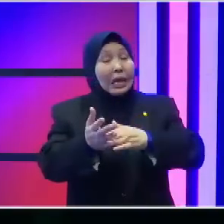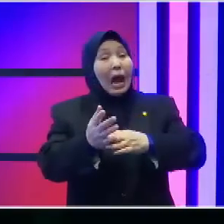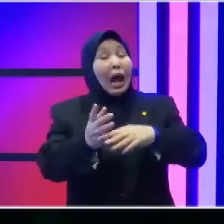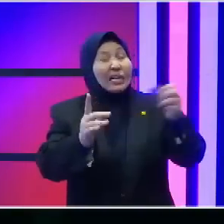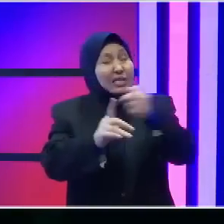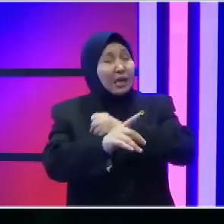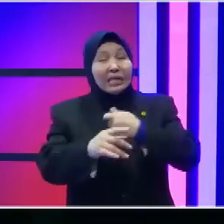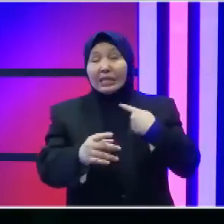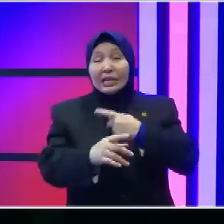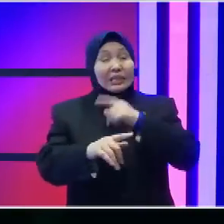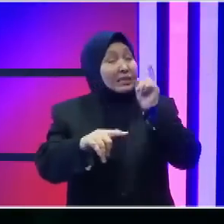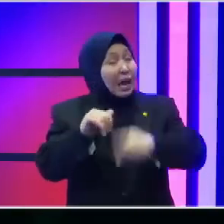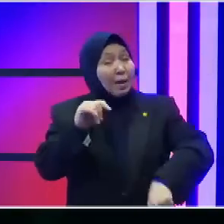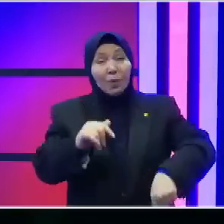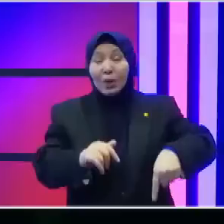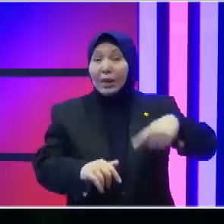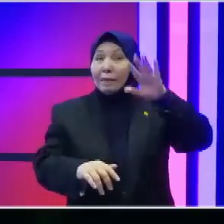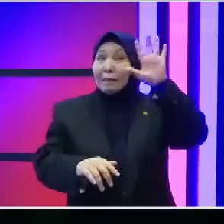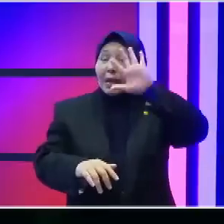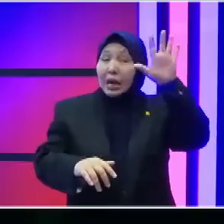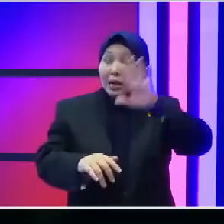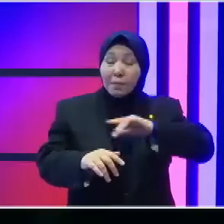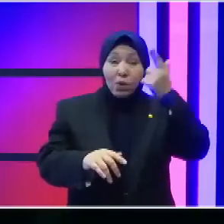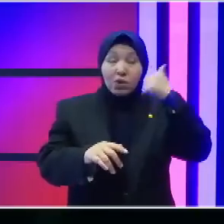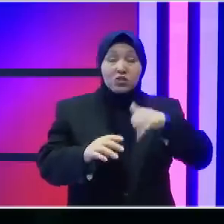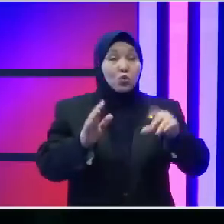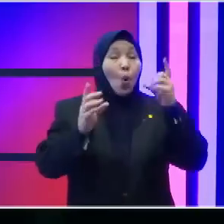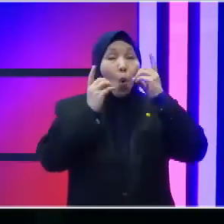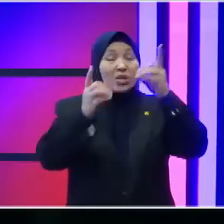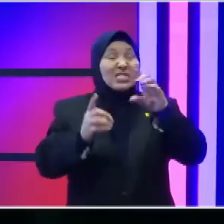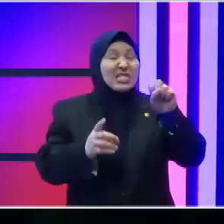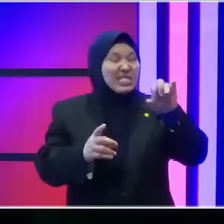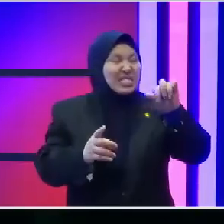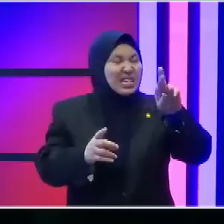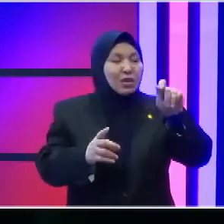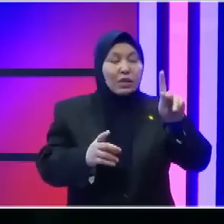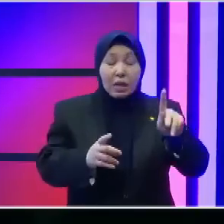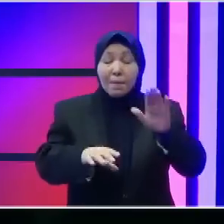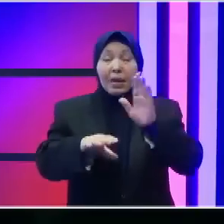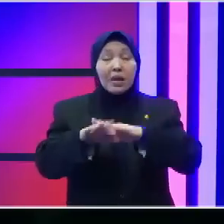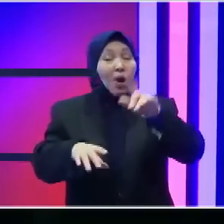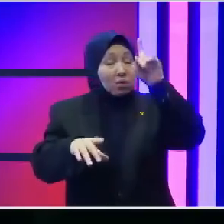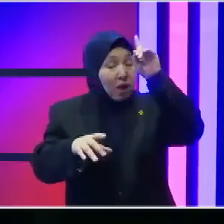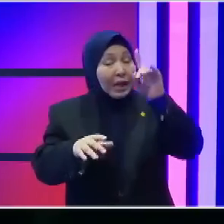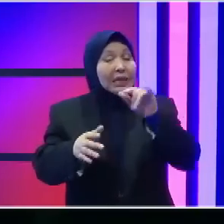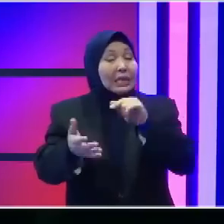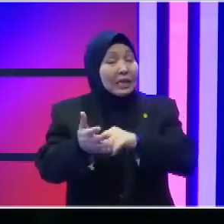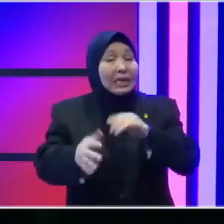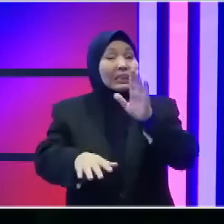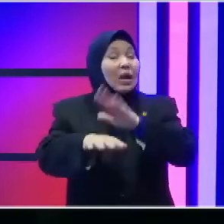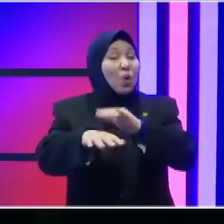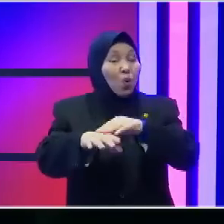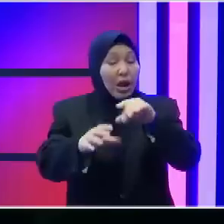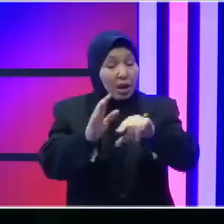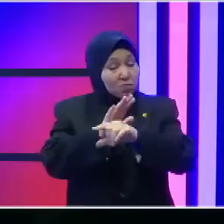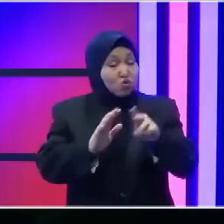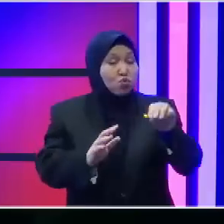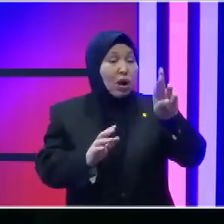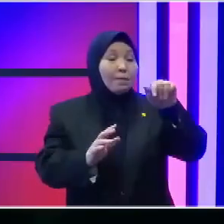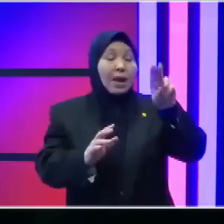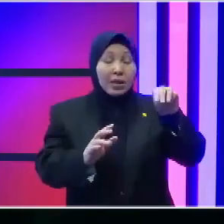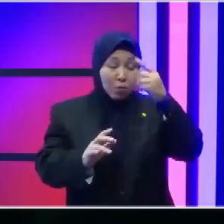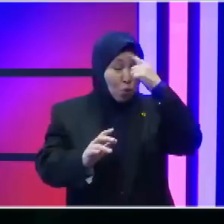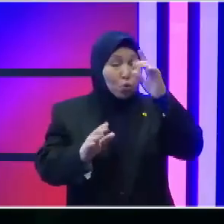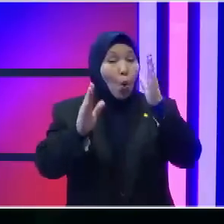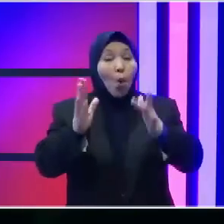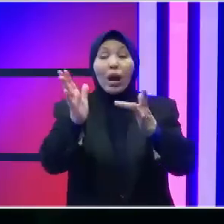kerana dosa syirik kepada Allah Subhanahu Wa Taala. Jadi syirik ini adalah perkara yang ditegur dalam surah Maryam untuk orang